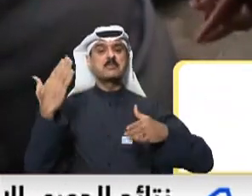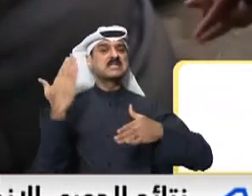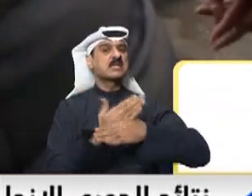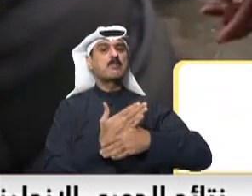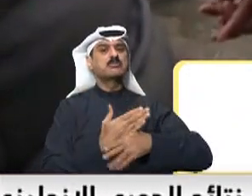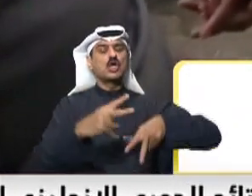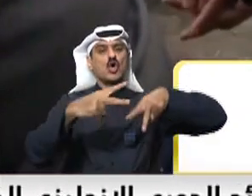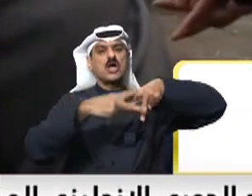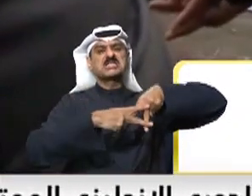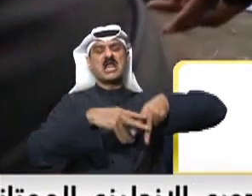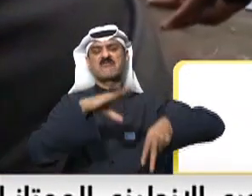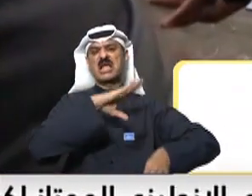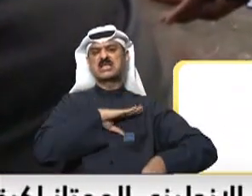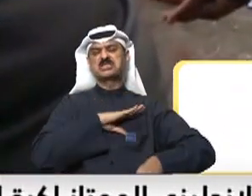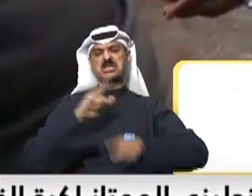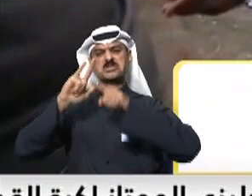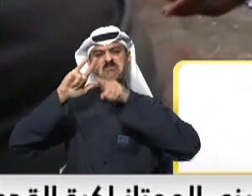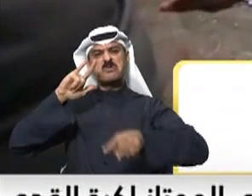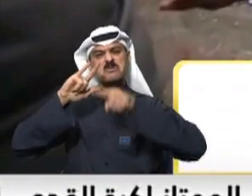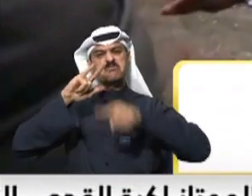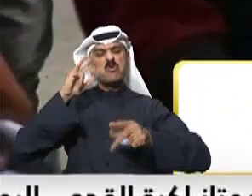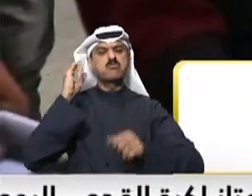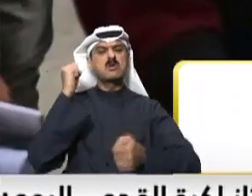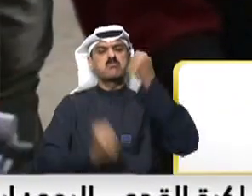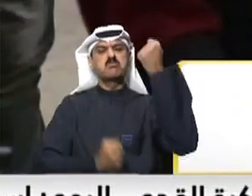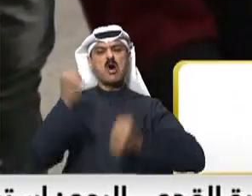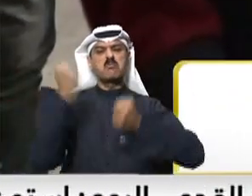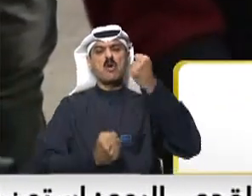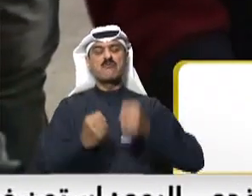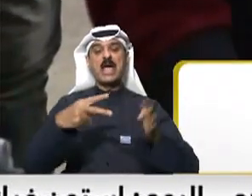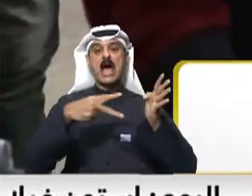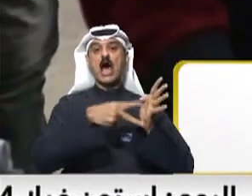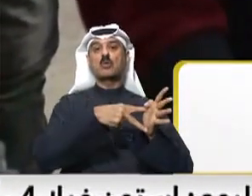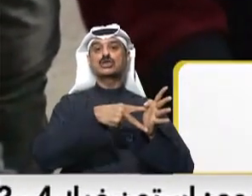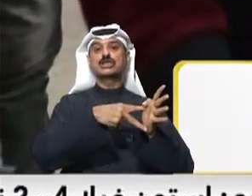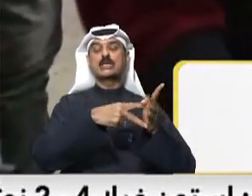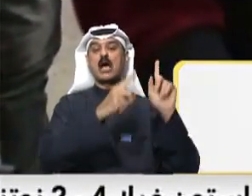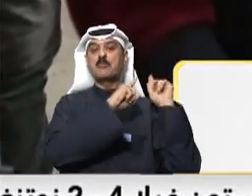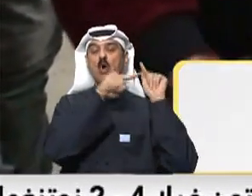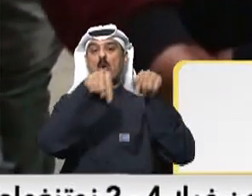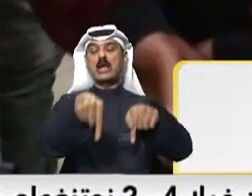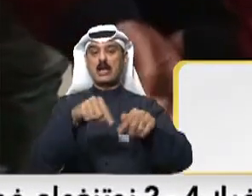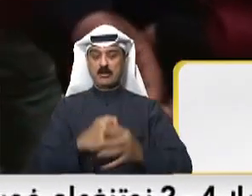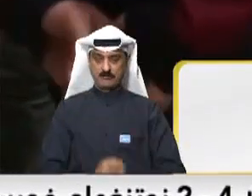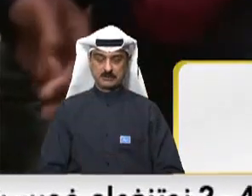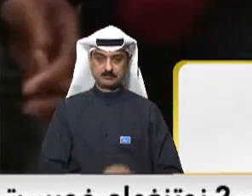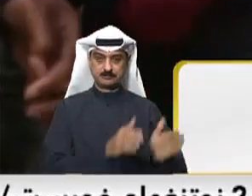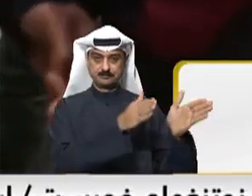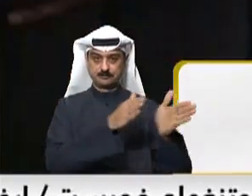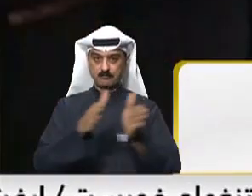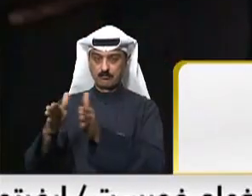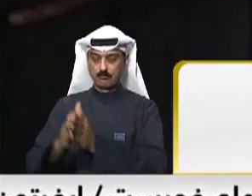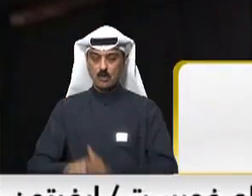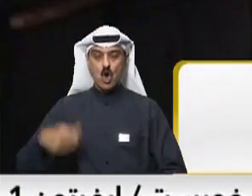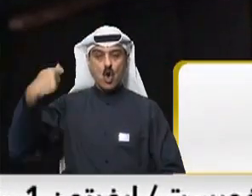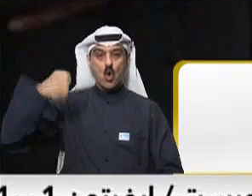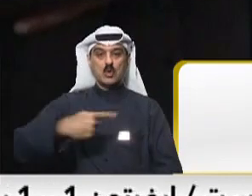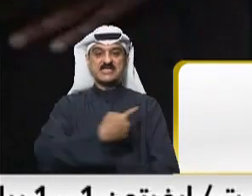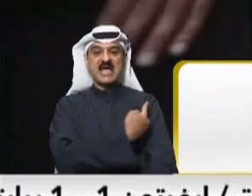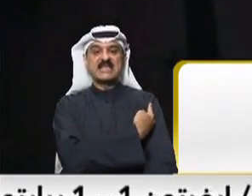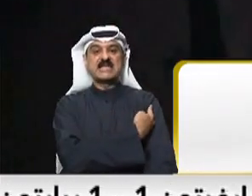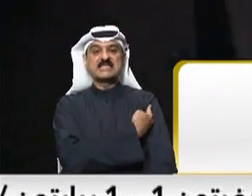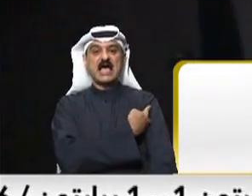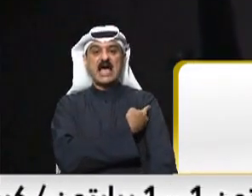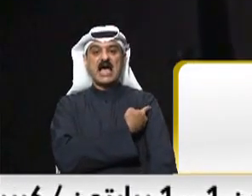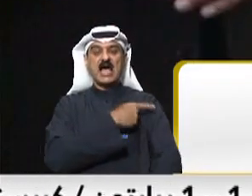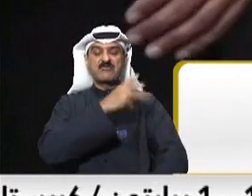جيش الاحتلال خلال 24 ساعة الماضية في قطاع غزة. وأعلنت وزارة الصحة الفلسطينية بغزة أن